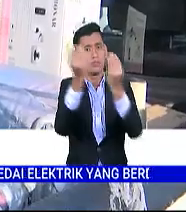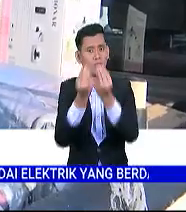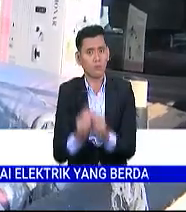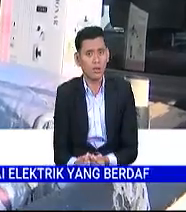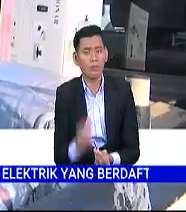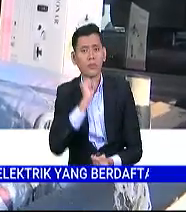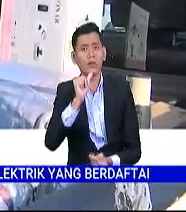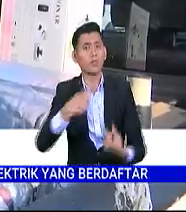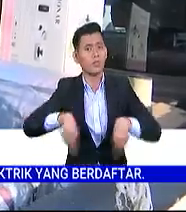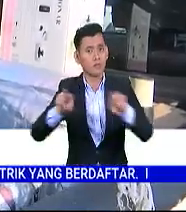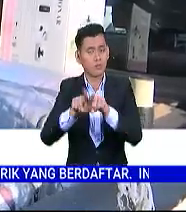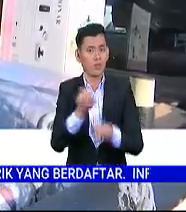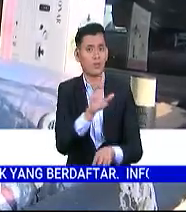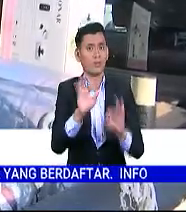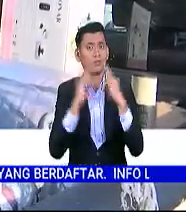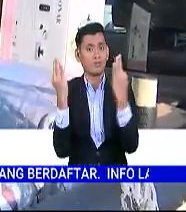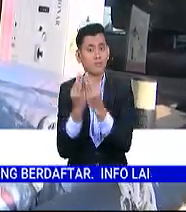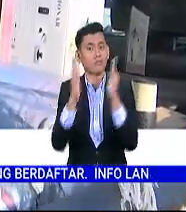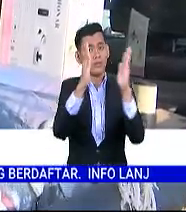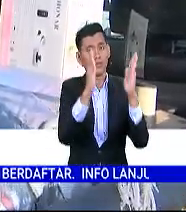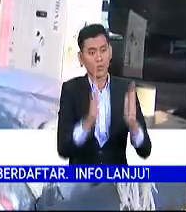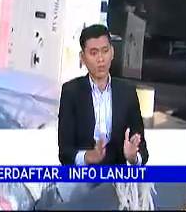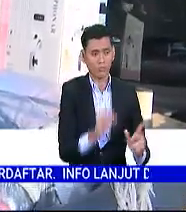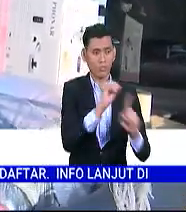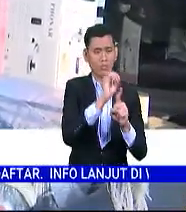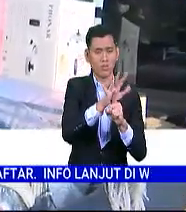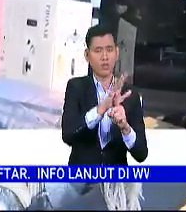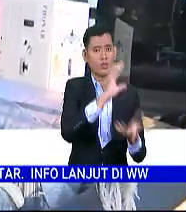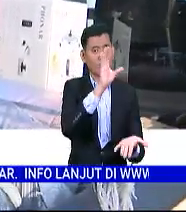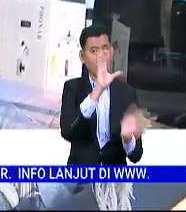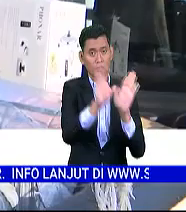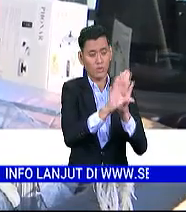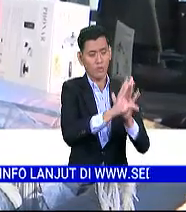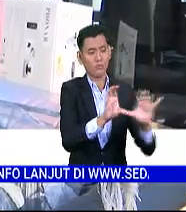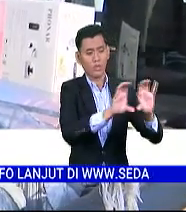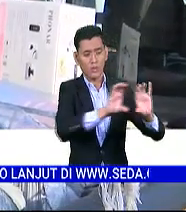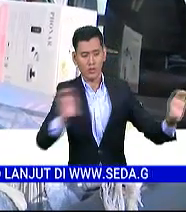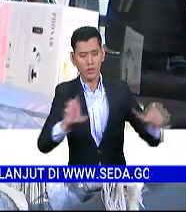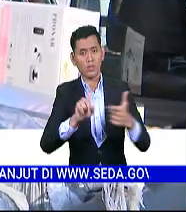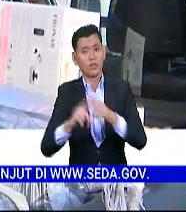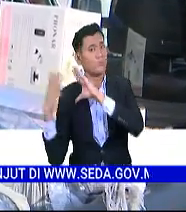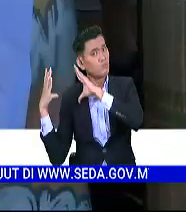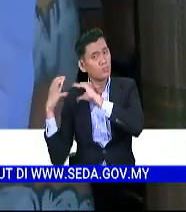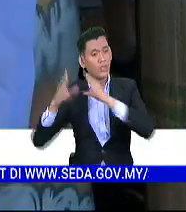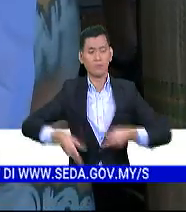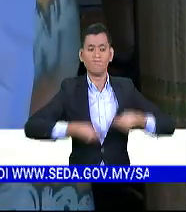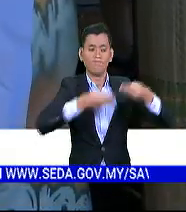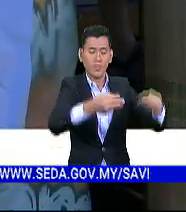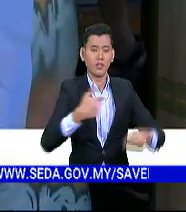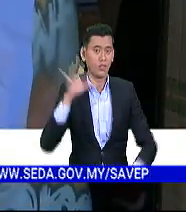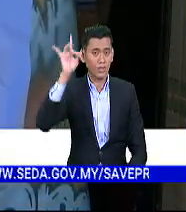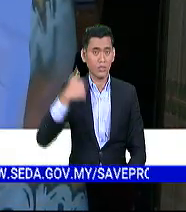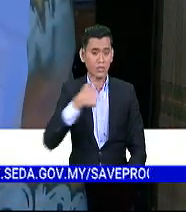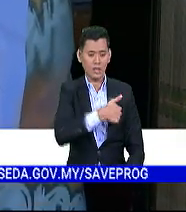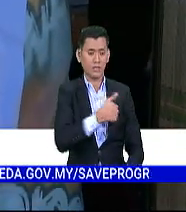sama ketua isi rumah. Umpamanya rumah yang terkesan teruk, bantuan tilam ataupun bantal akan disalurkan, dan insyaAllah kita akan terima